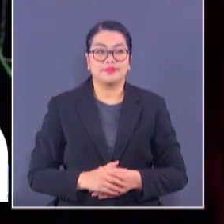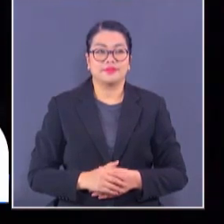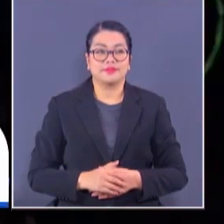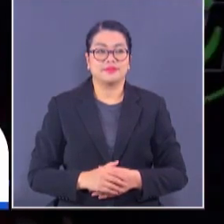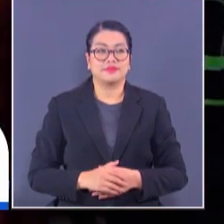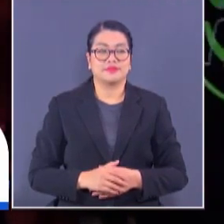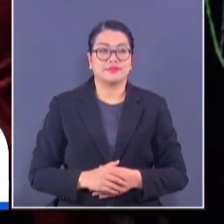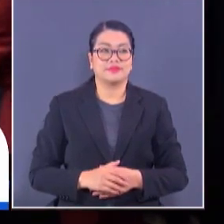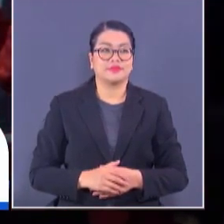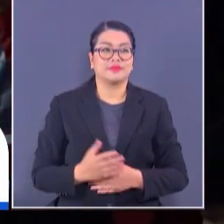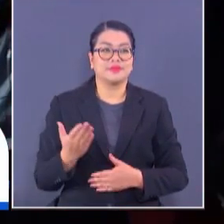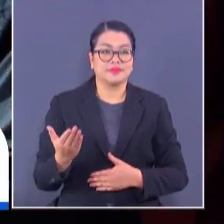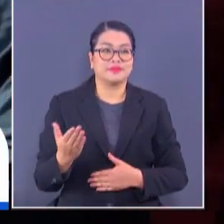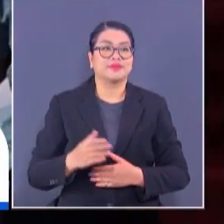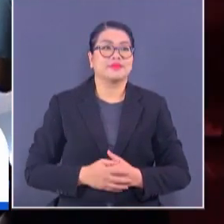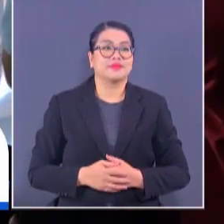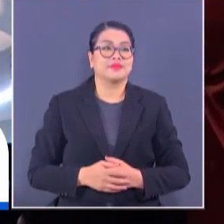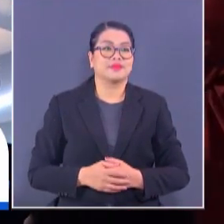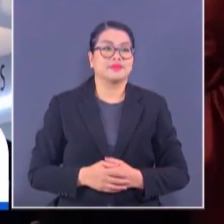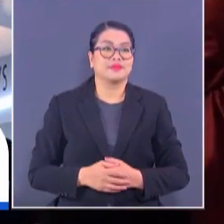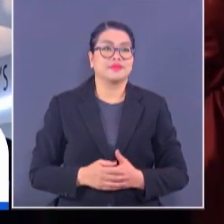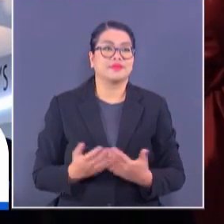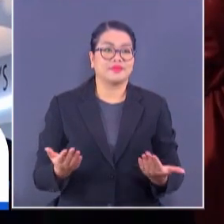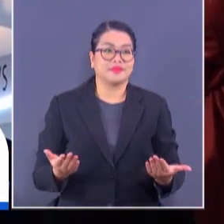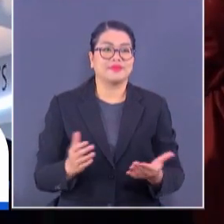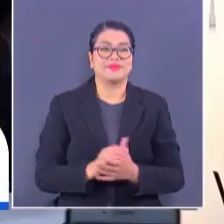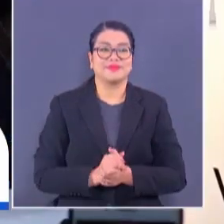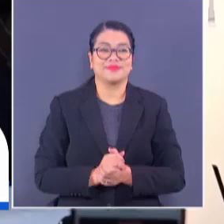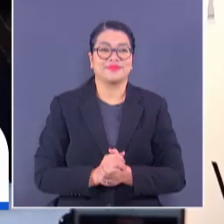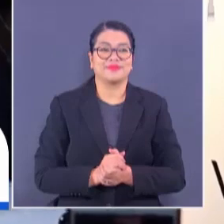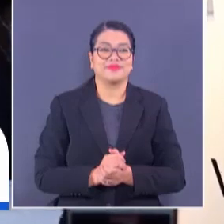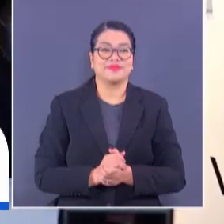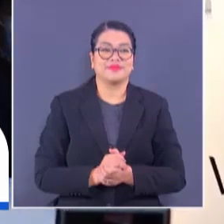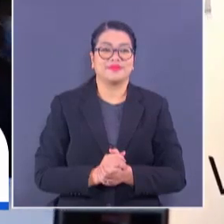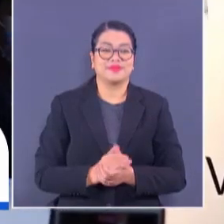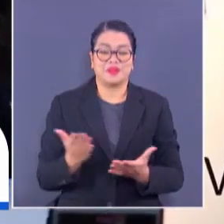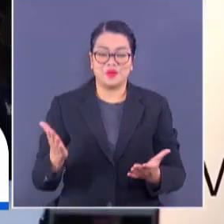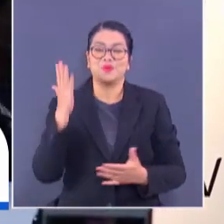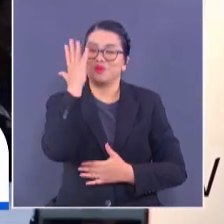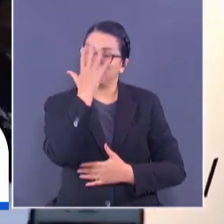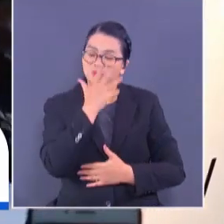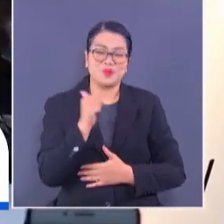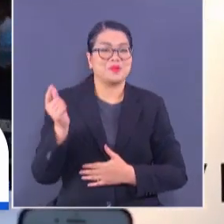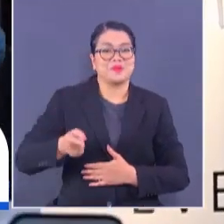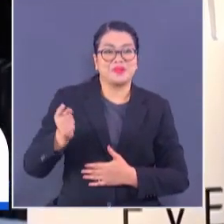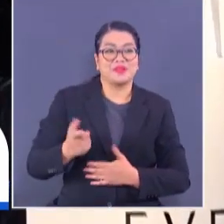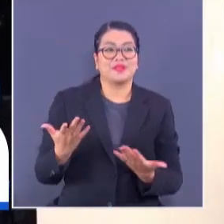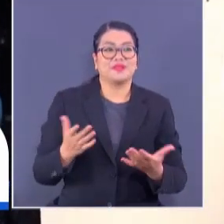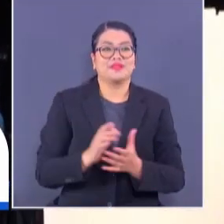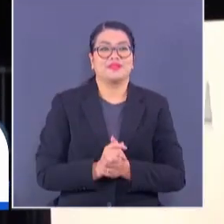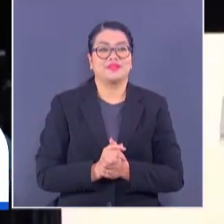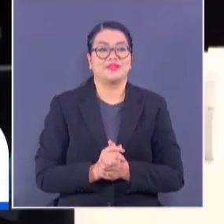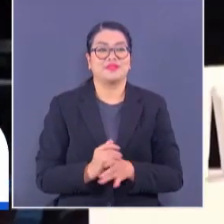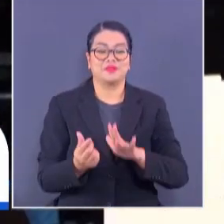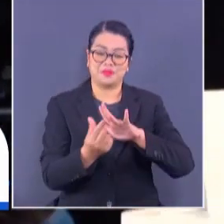อุ้มท้อง8เดือนออกงานโชว์ตัวเป็นครั้งแรกนะคะสำหรับไอ้อภิสดาก็ยังสวยแซ่บเหมือนเดิมค่ะแถมในงานโชว์